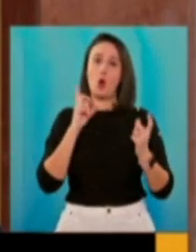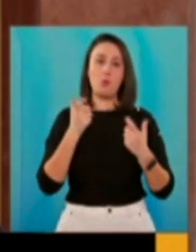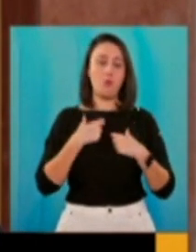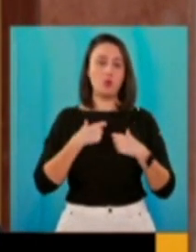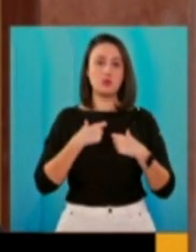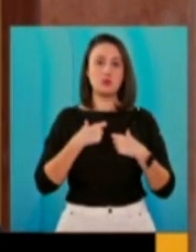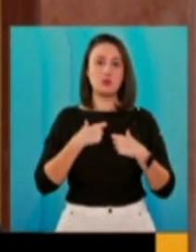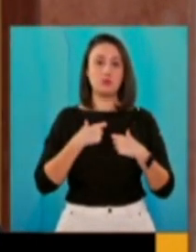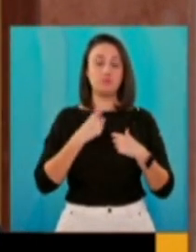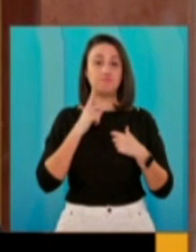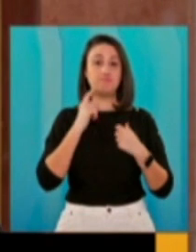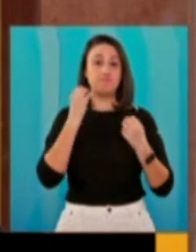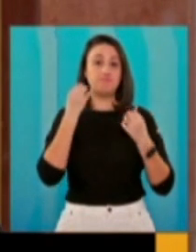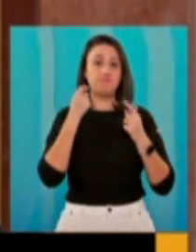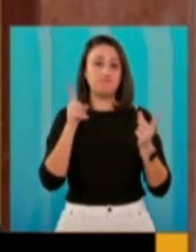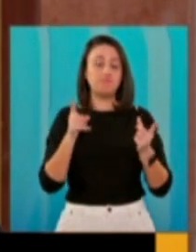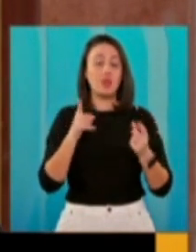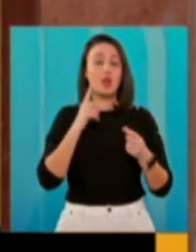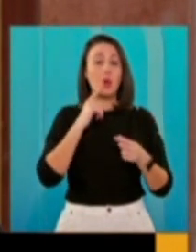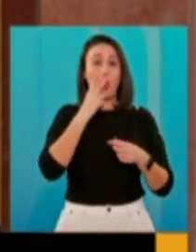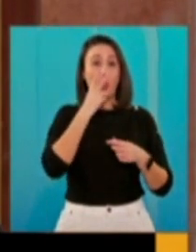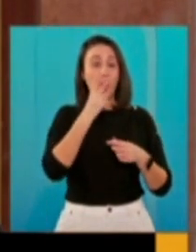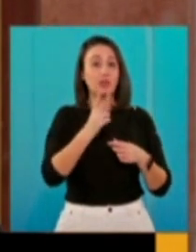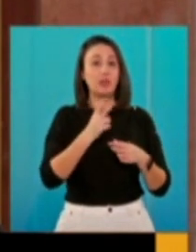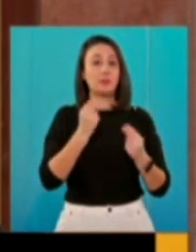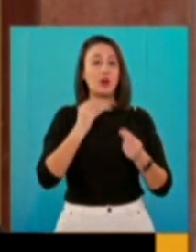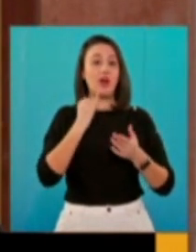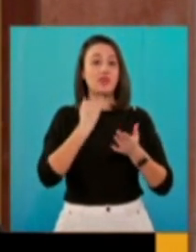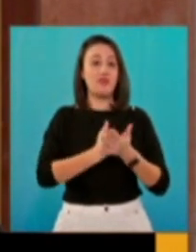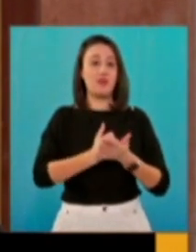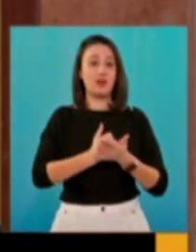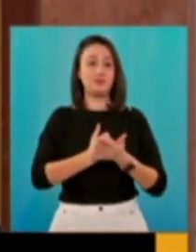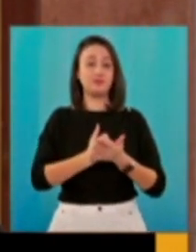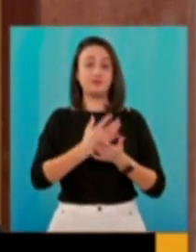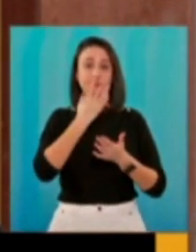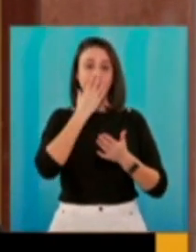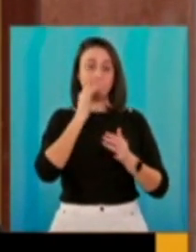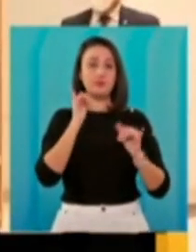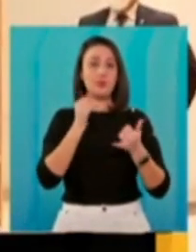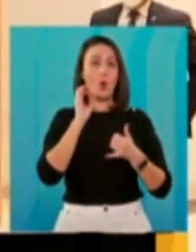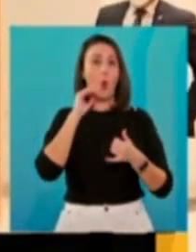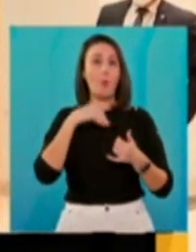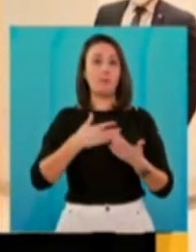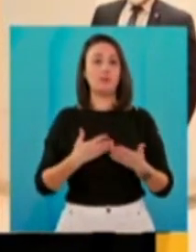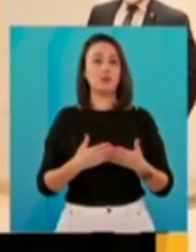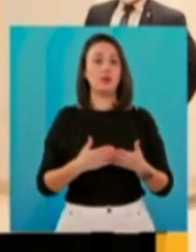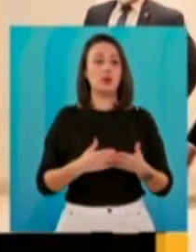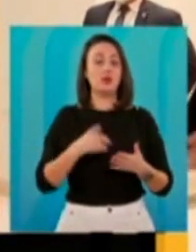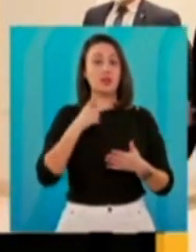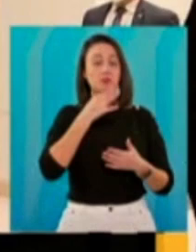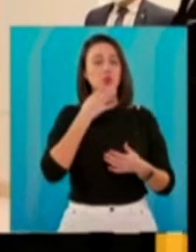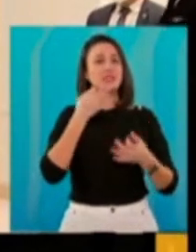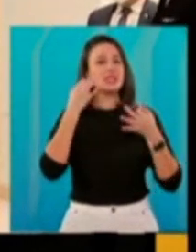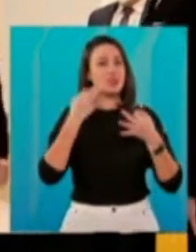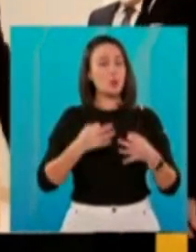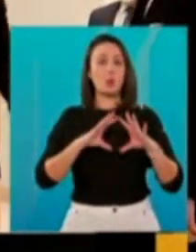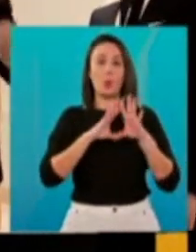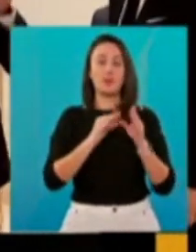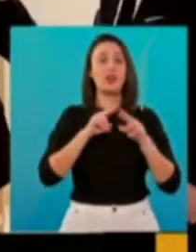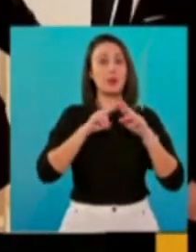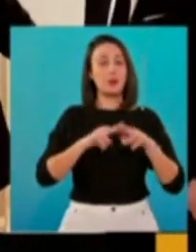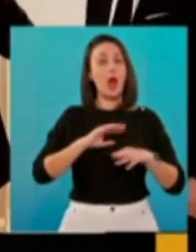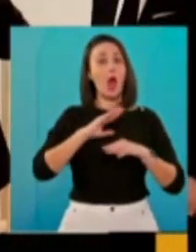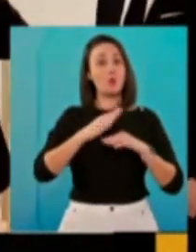obosiți, debusolați. Asistăm la o adevărată dramă umană. Klaus Iohannis dă asigurări că România va